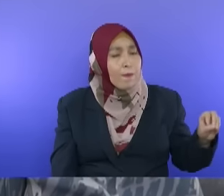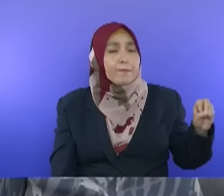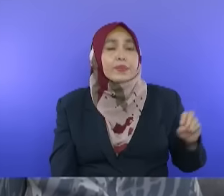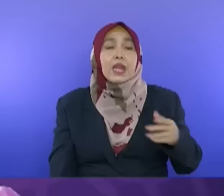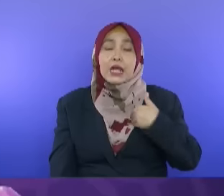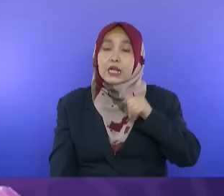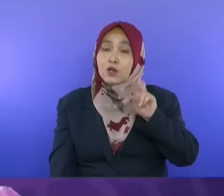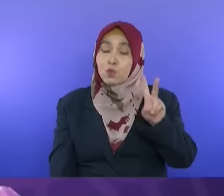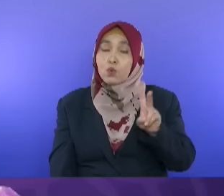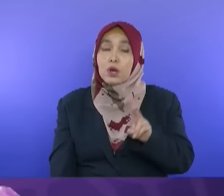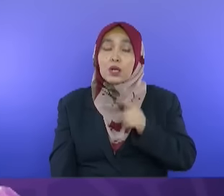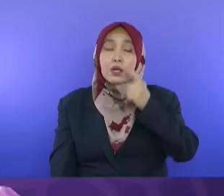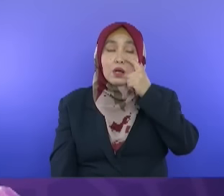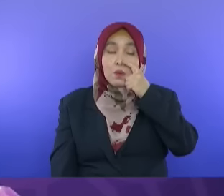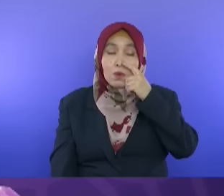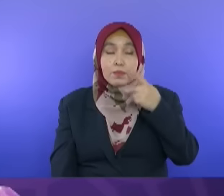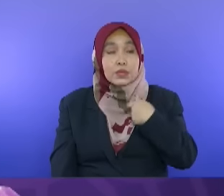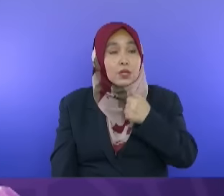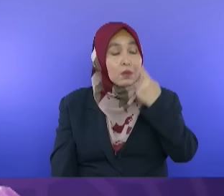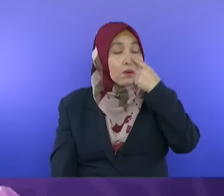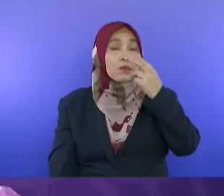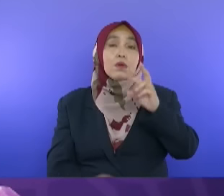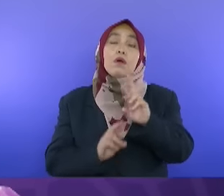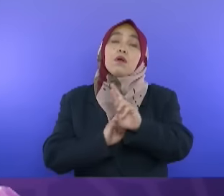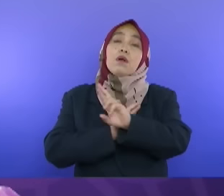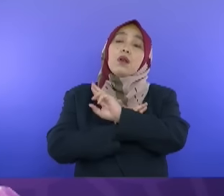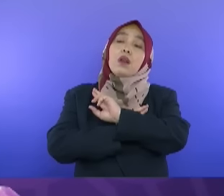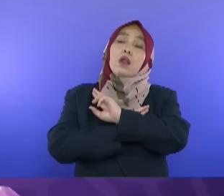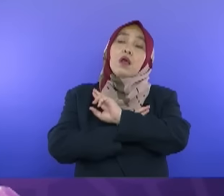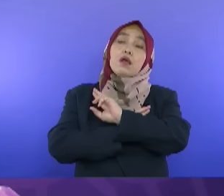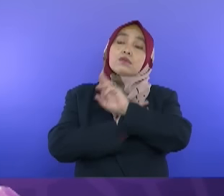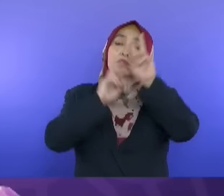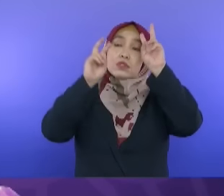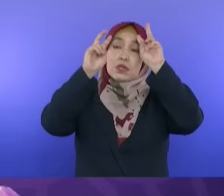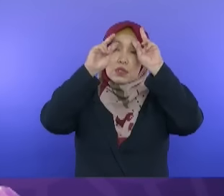ada dua dengungkan situ kita degung untuk rileks tenang